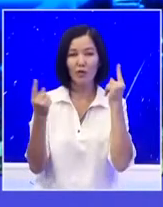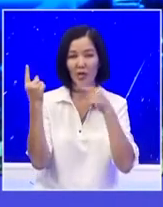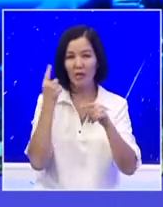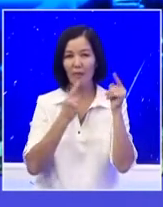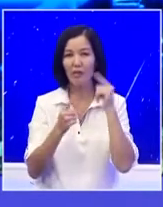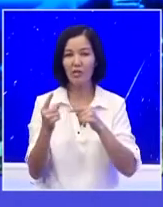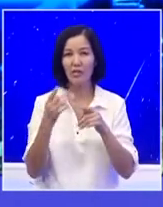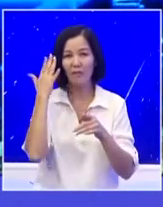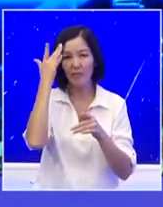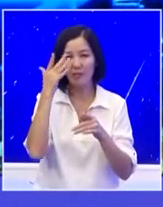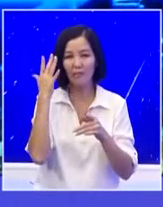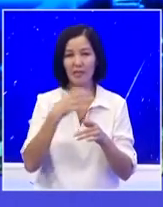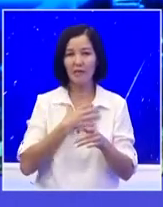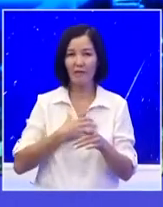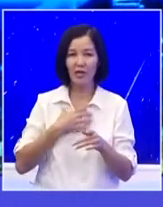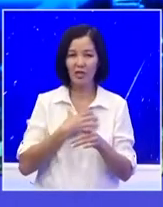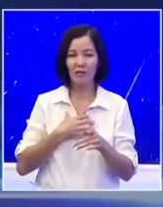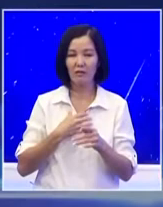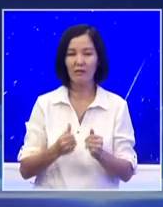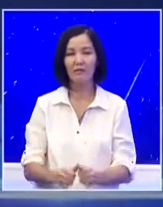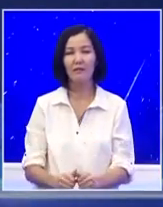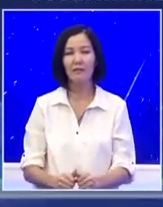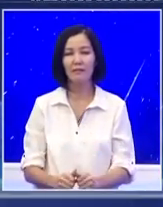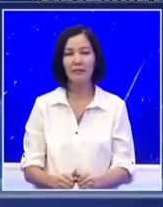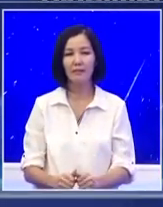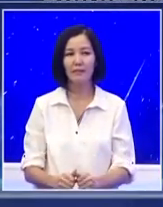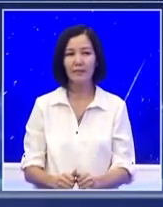құндылығында жоғалтпағанын атап өтті.